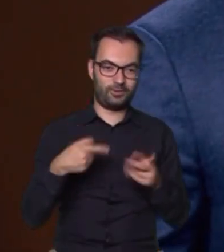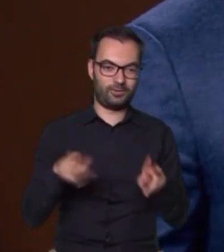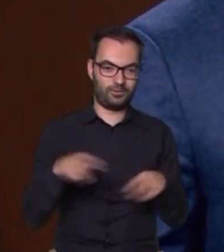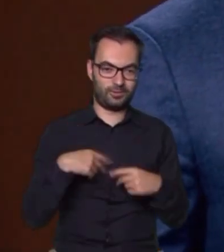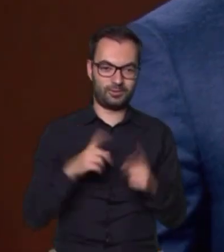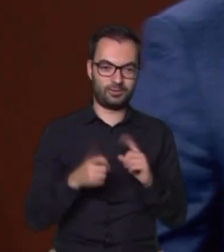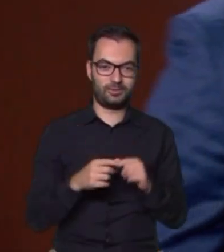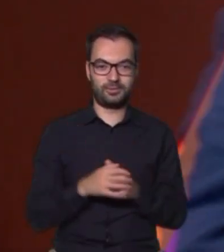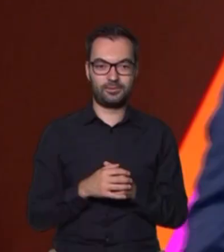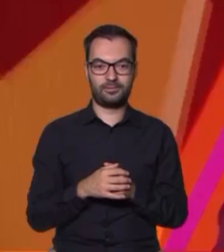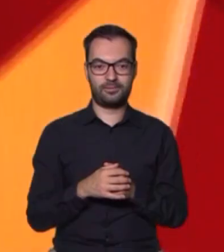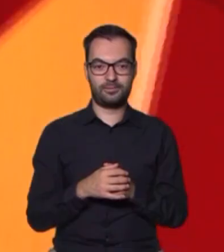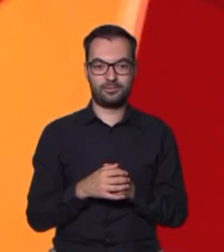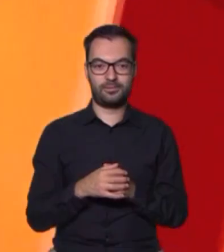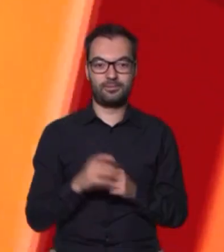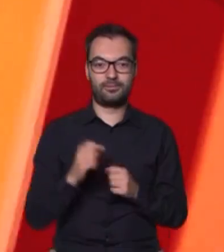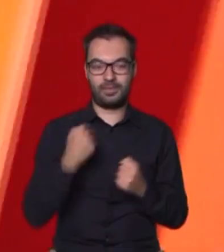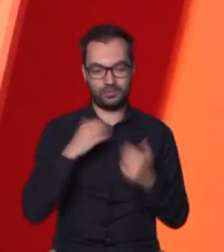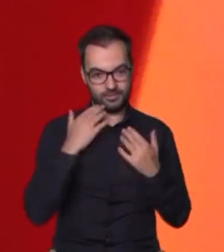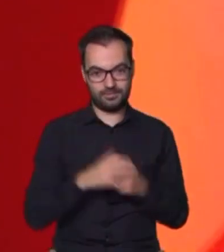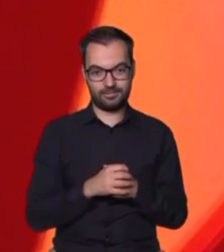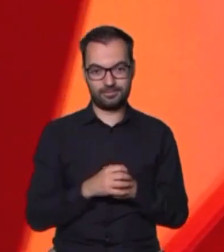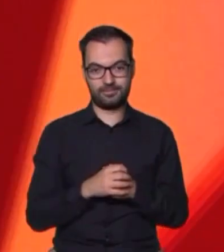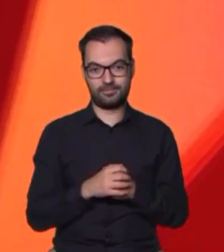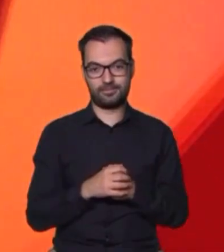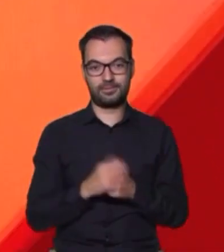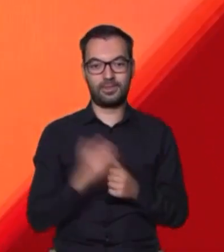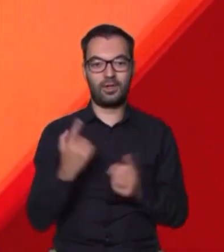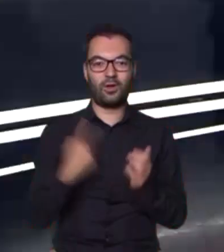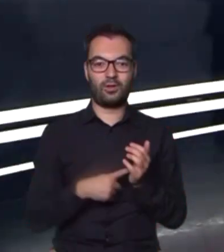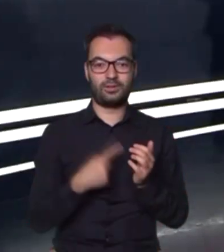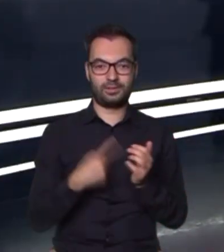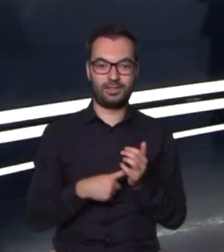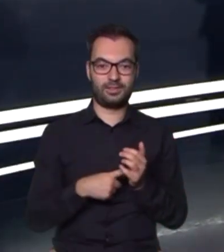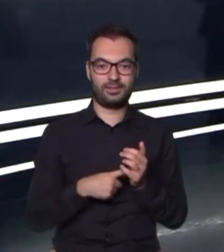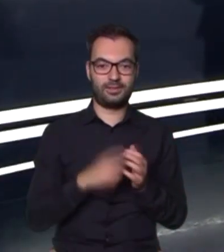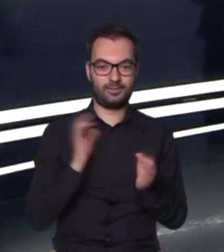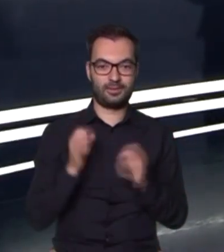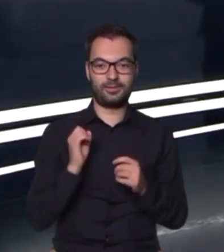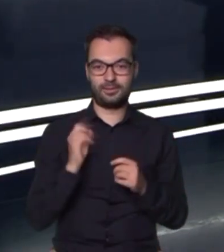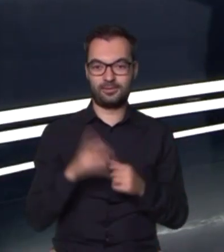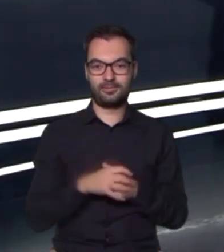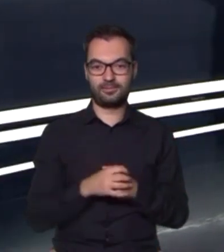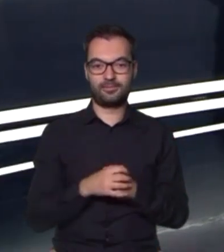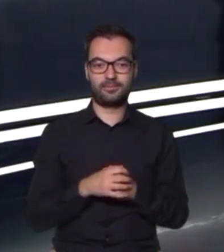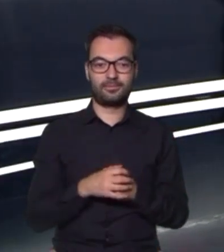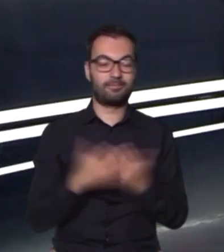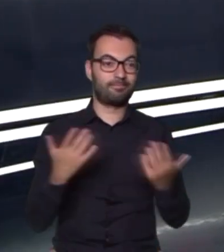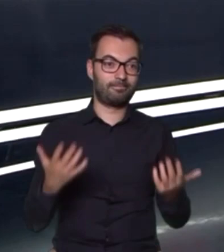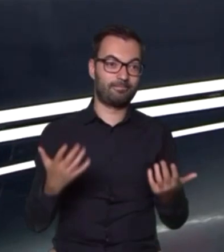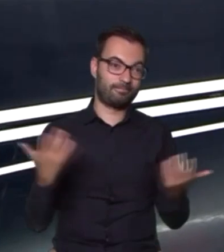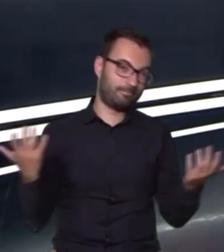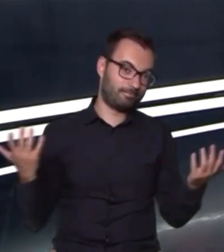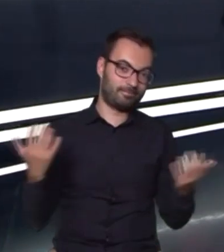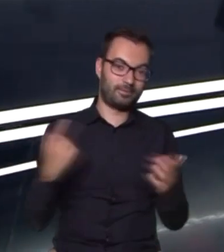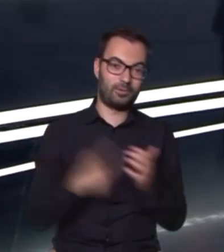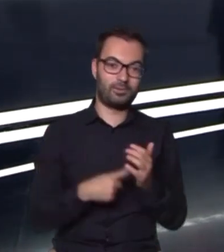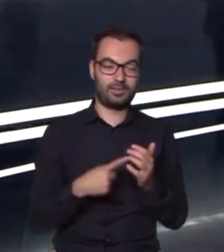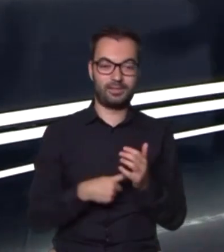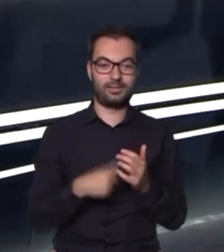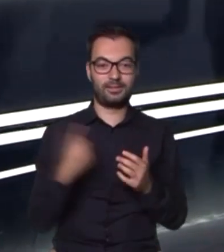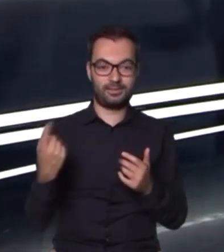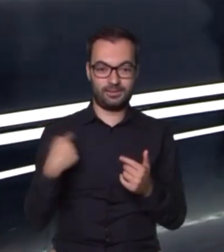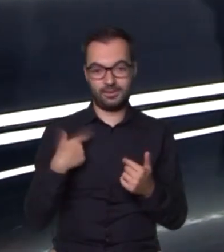nie? No, może. Aleksandro, bardzo ci dziękuję. Bo już ostatnie od ciebie informacje. Tak, to wszystko. Okay. Drodzy Państwo, no to ostatnie od